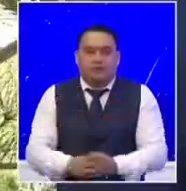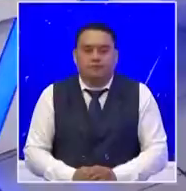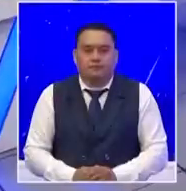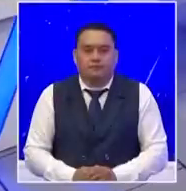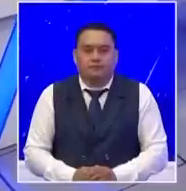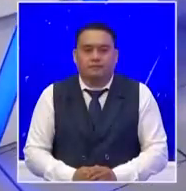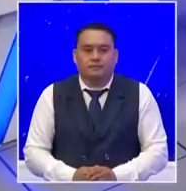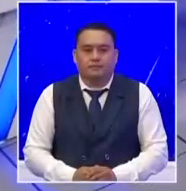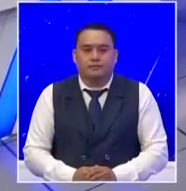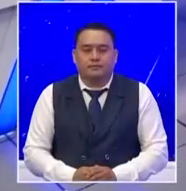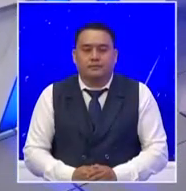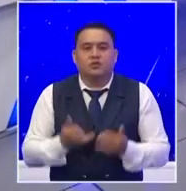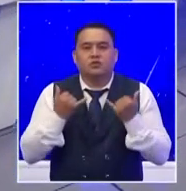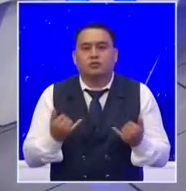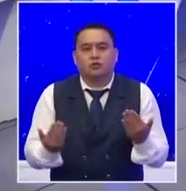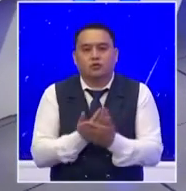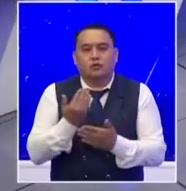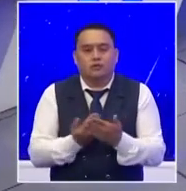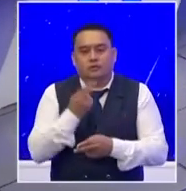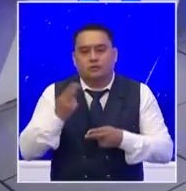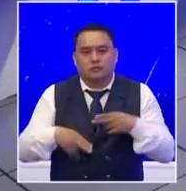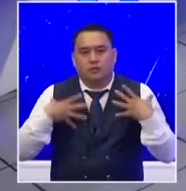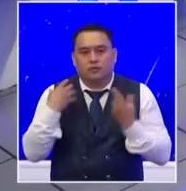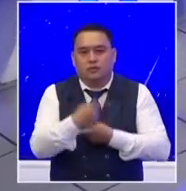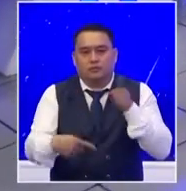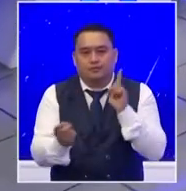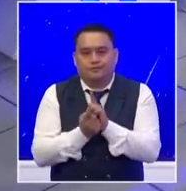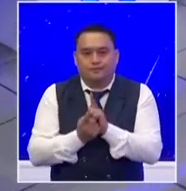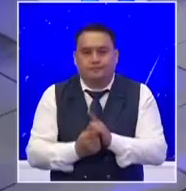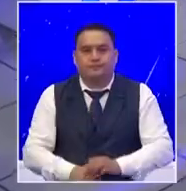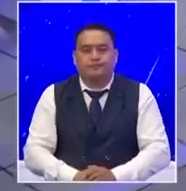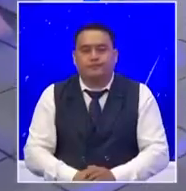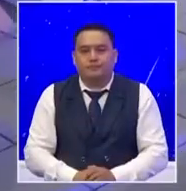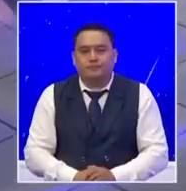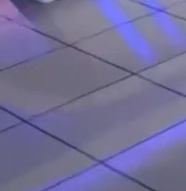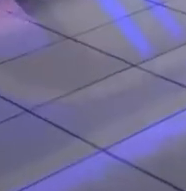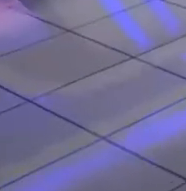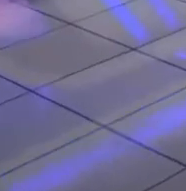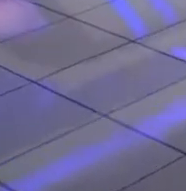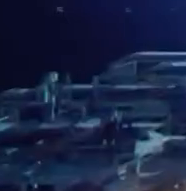Такова информационная картина дня. Спасибо за внимание. До свидания.